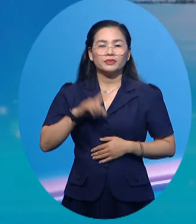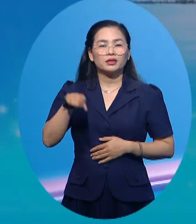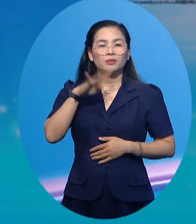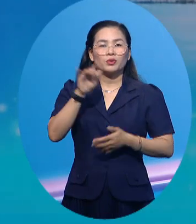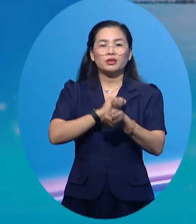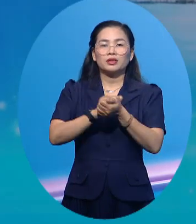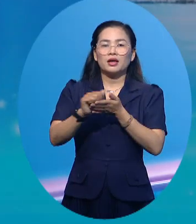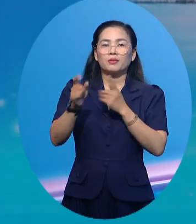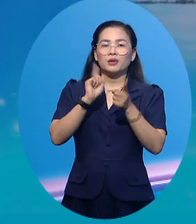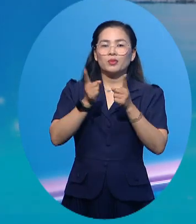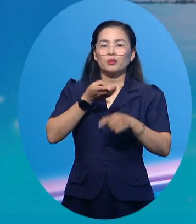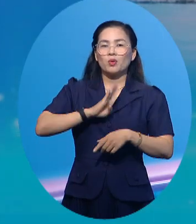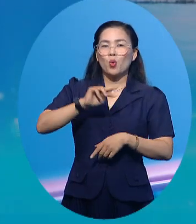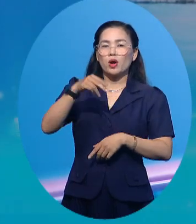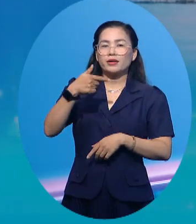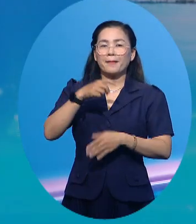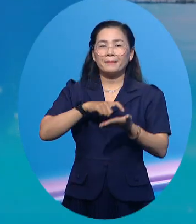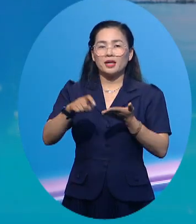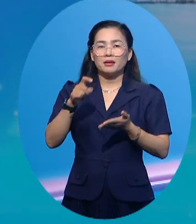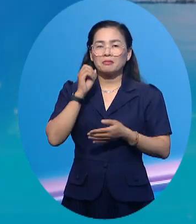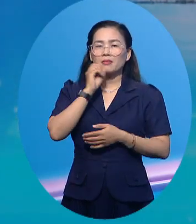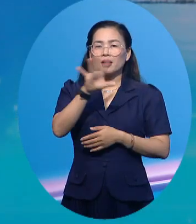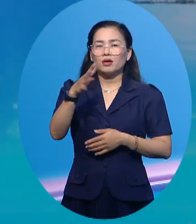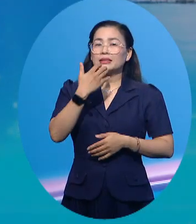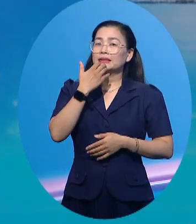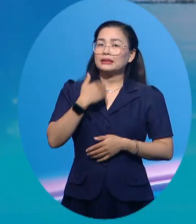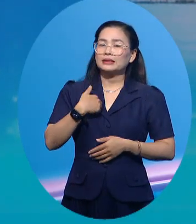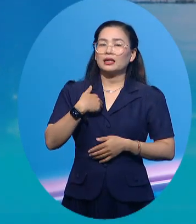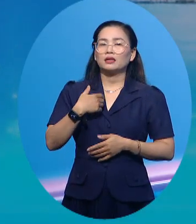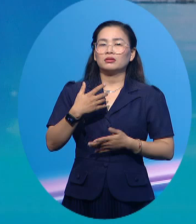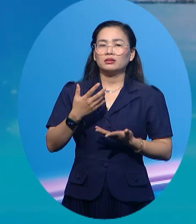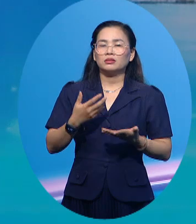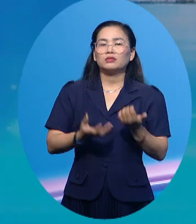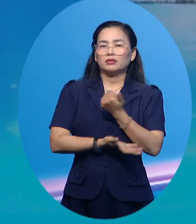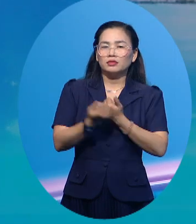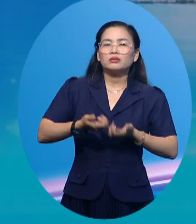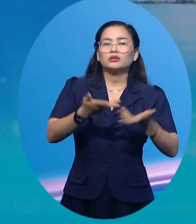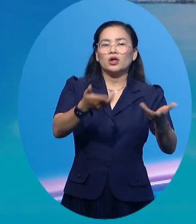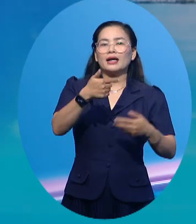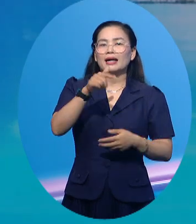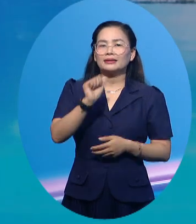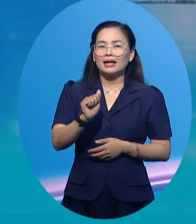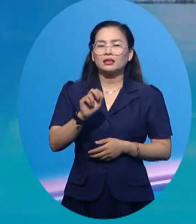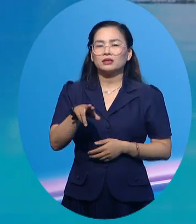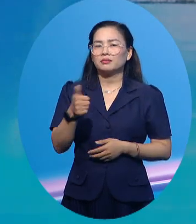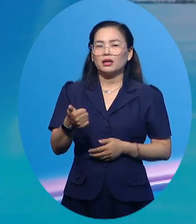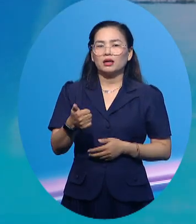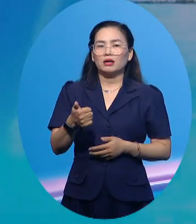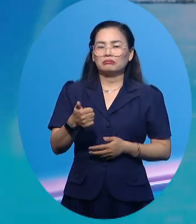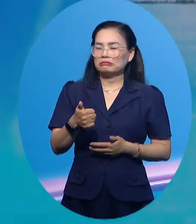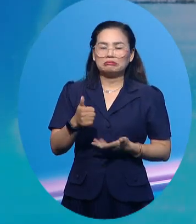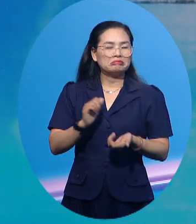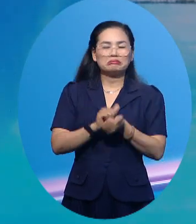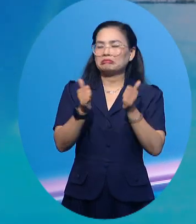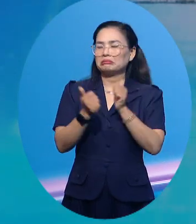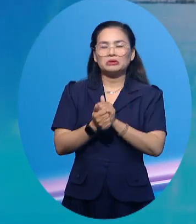ngày 4 tháng 11 bộ Ngoại giao mỹ cho biết Israel đã thực hiện một số biện pháp để cải thiện viện trợ cho gaza nhưng đến nay vẫn chưa thay đổi đáng